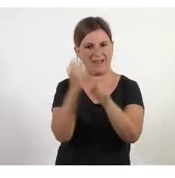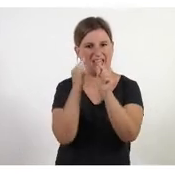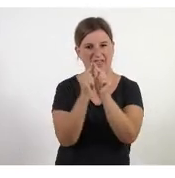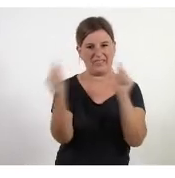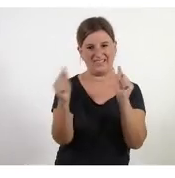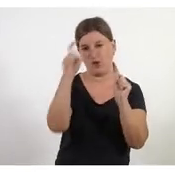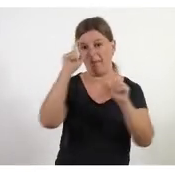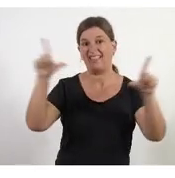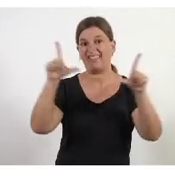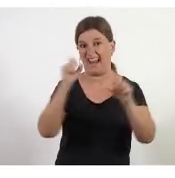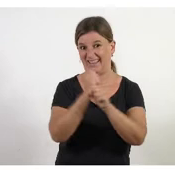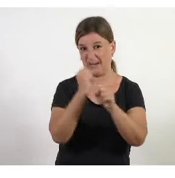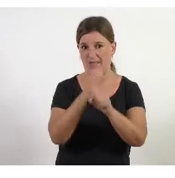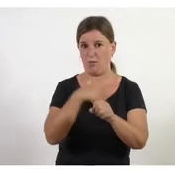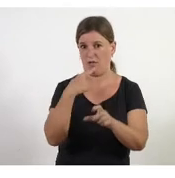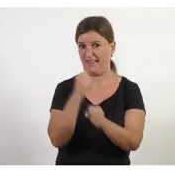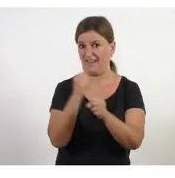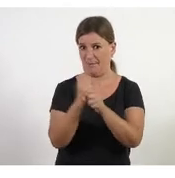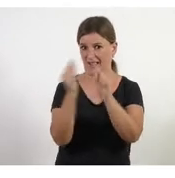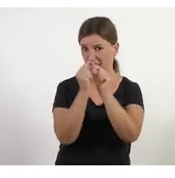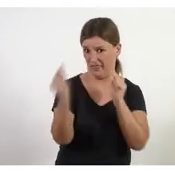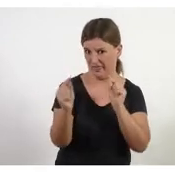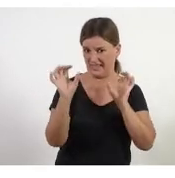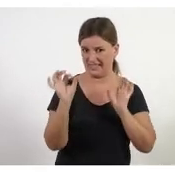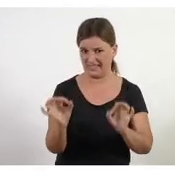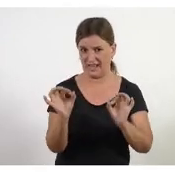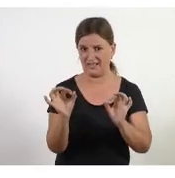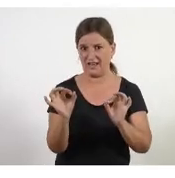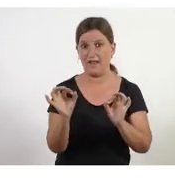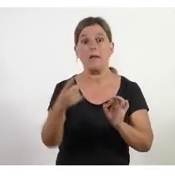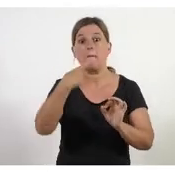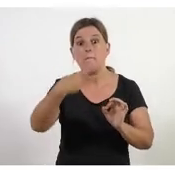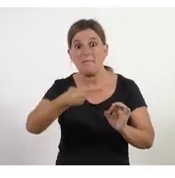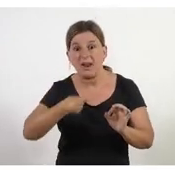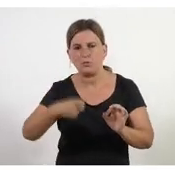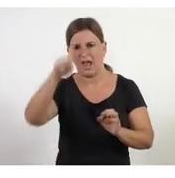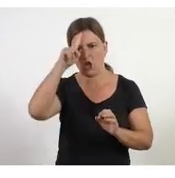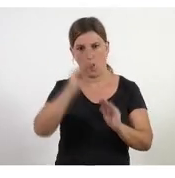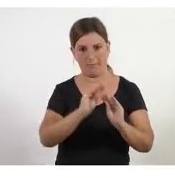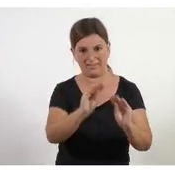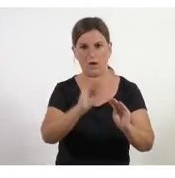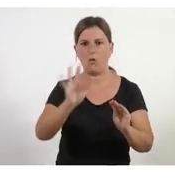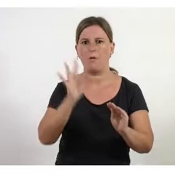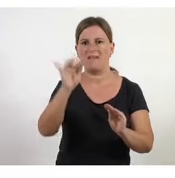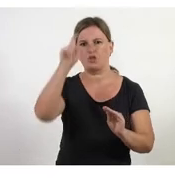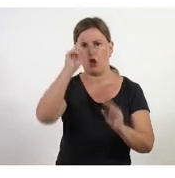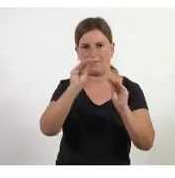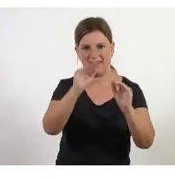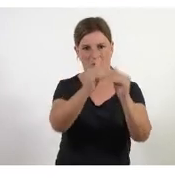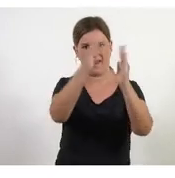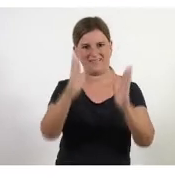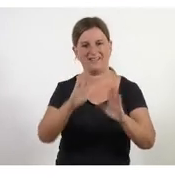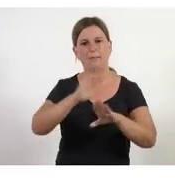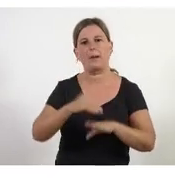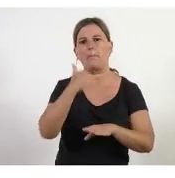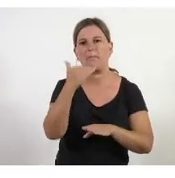través del xat. Si ens aneu posant sempre que feu alguna pregunta, el nom de la vostra entitat i el vostre nom, podrem seguir una mica les